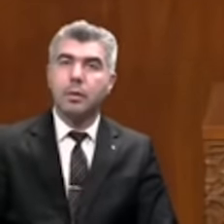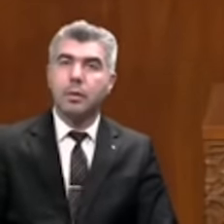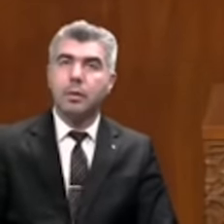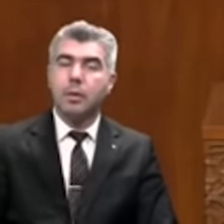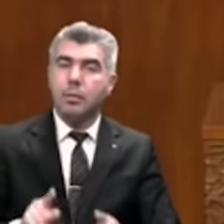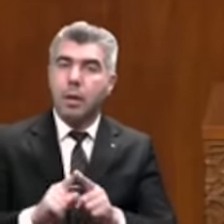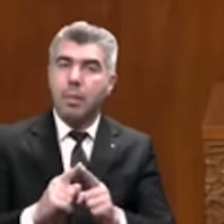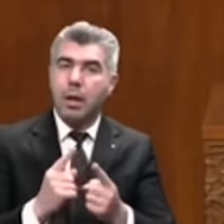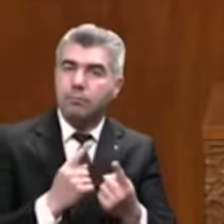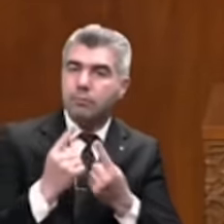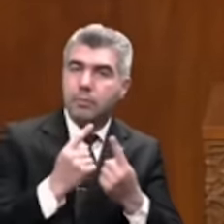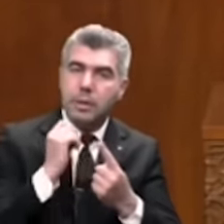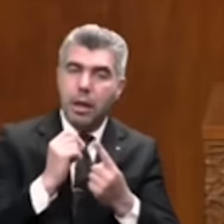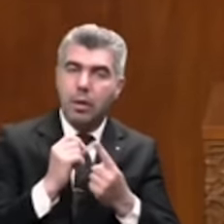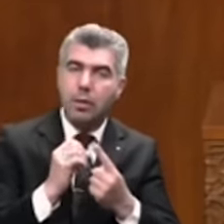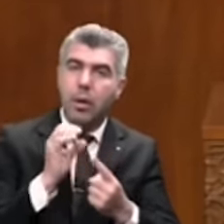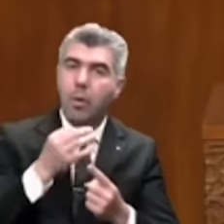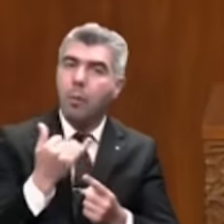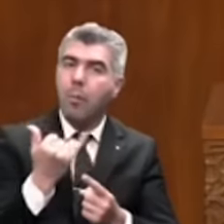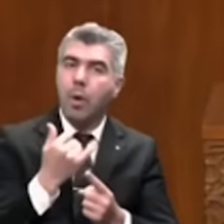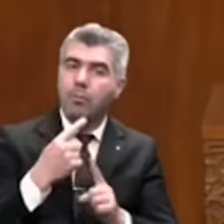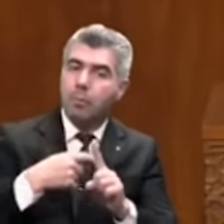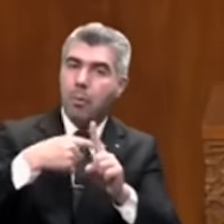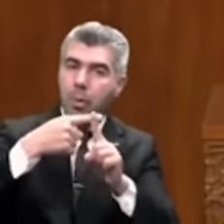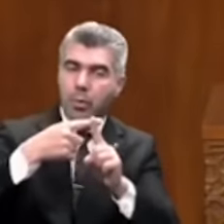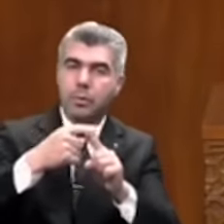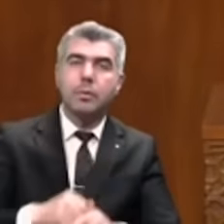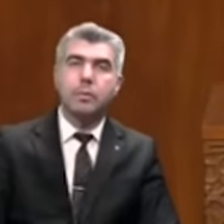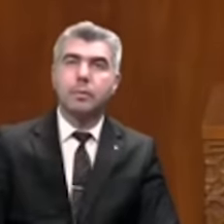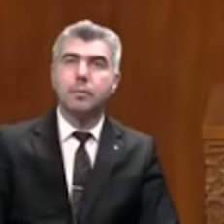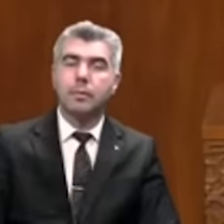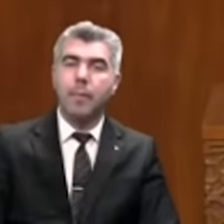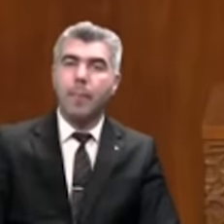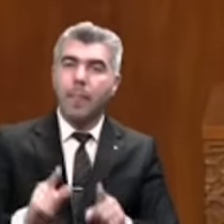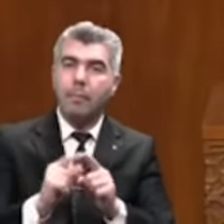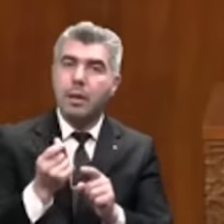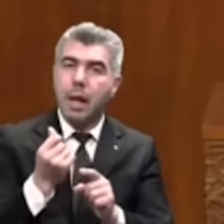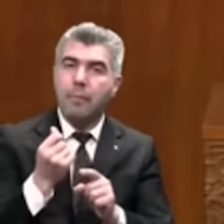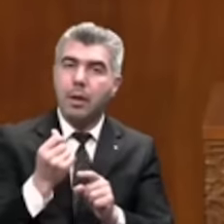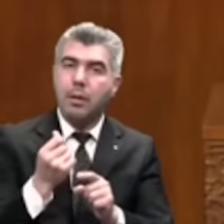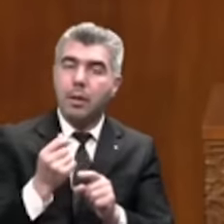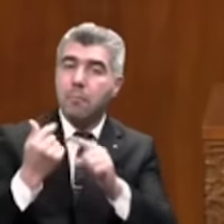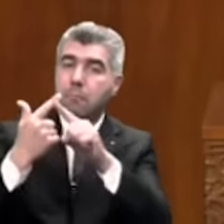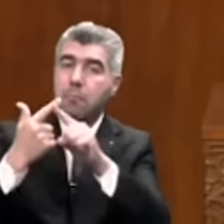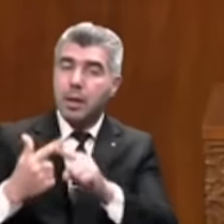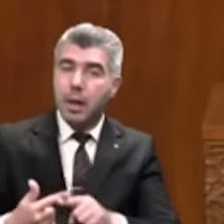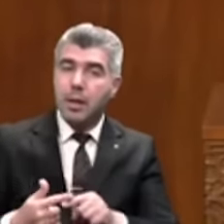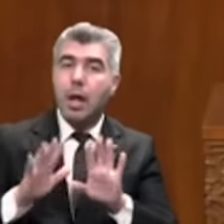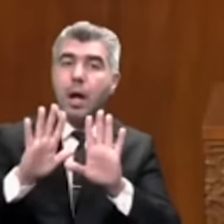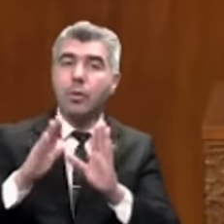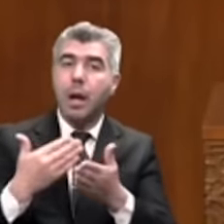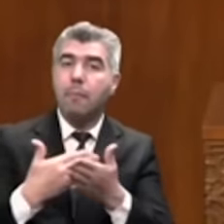كنتاواو، مشينا في واحد السقف اللي هو عالي واللي غادي تقام بثمن كبير على الدولة، 10 المليار ديال